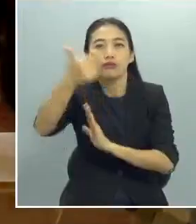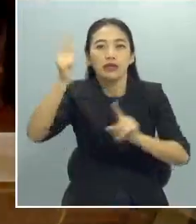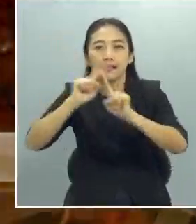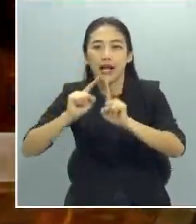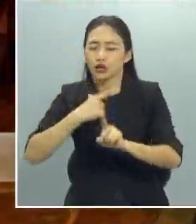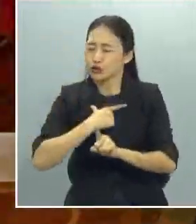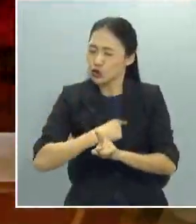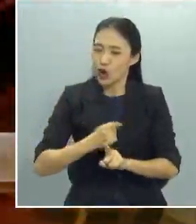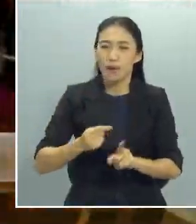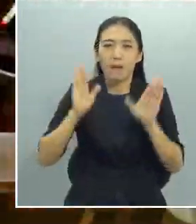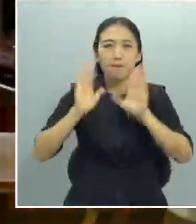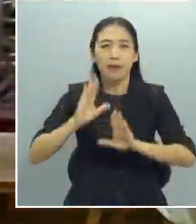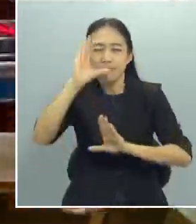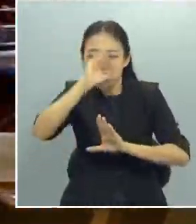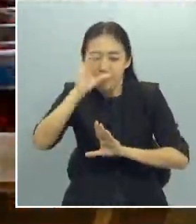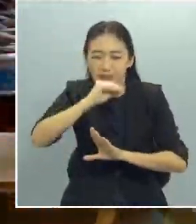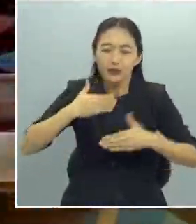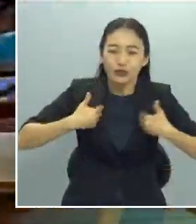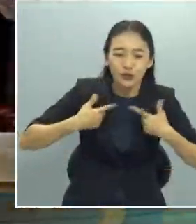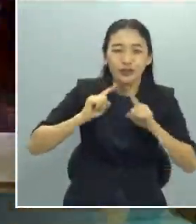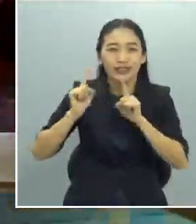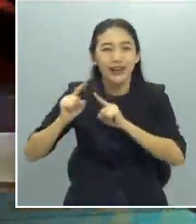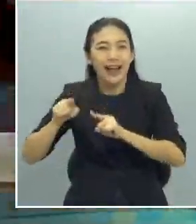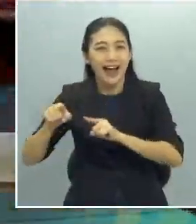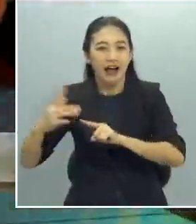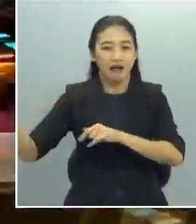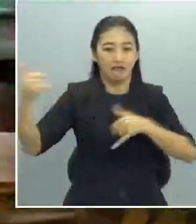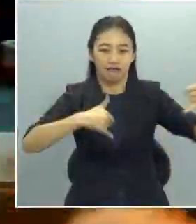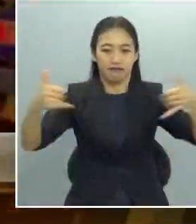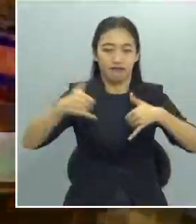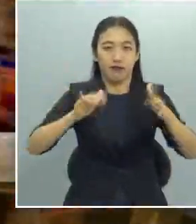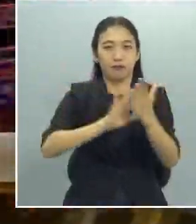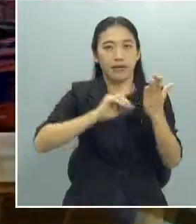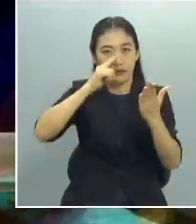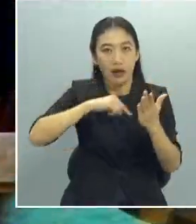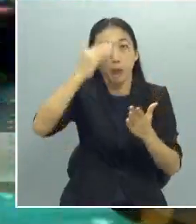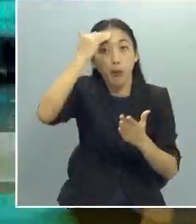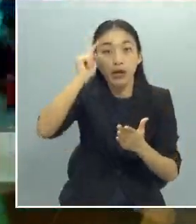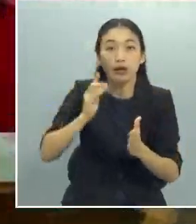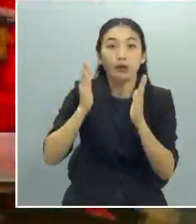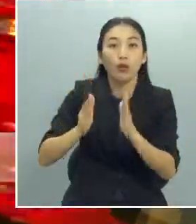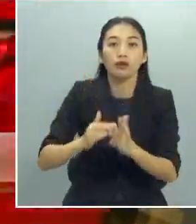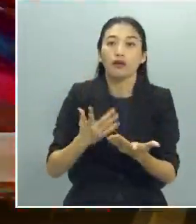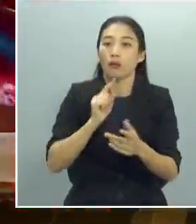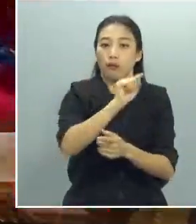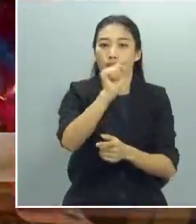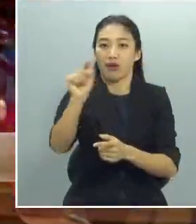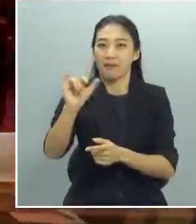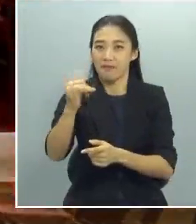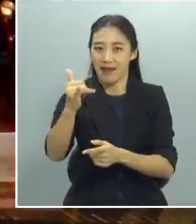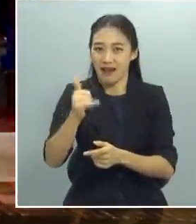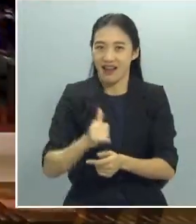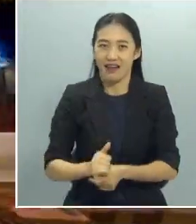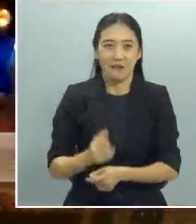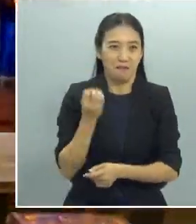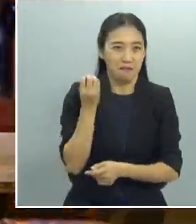บันเทิงค่ำคืนโดยเฉพาะกลุ่มนี้เยอะกำลังซื้อสูงเพื่อพัฒนาประเทศให้เป็นผู้